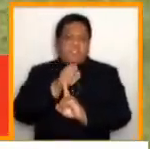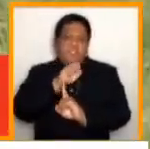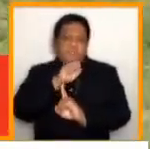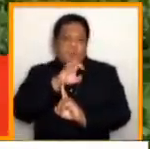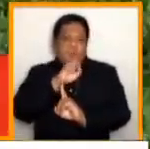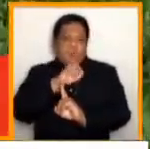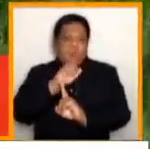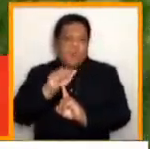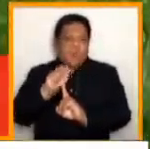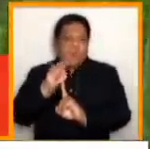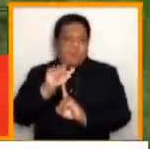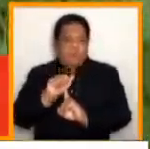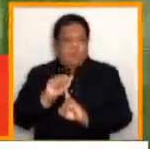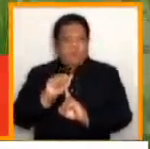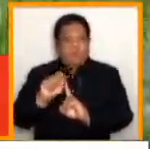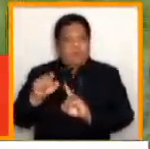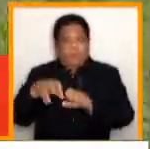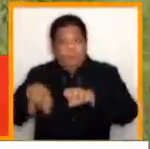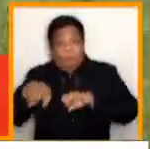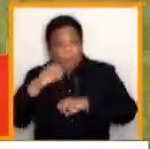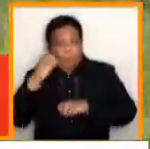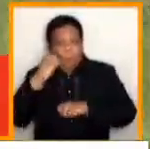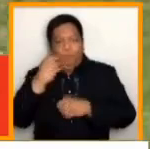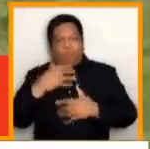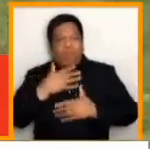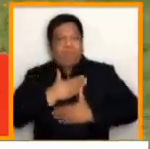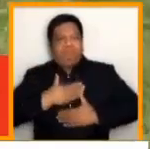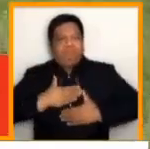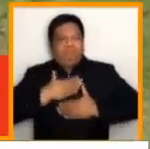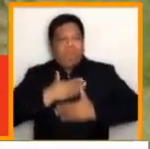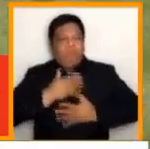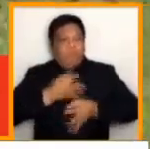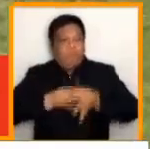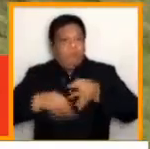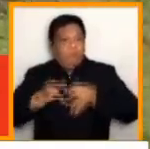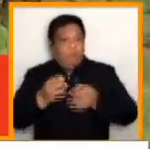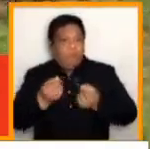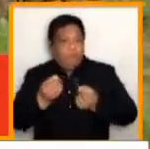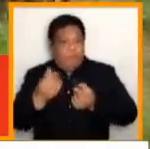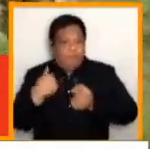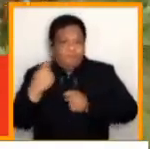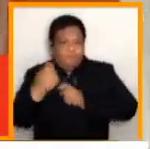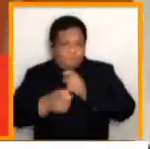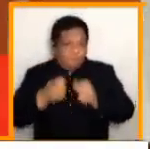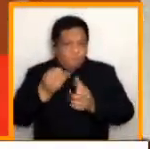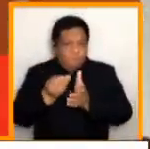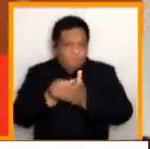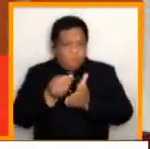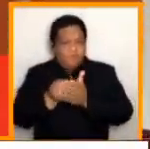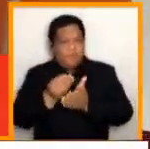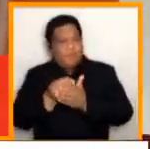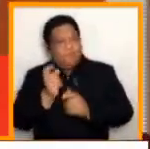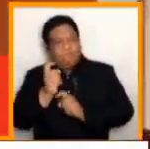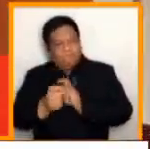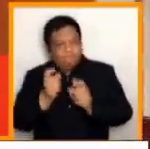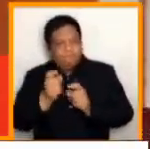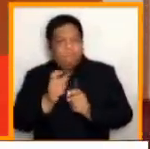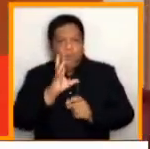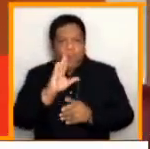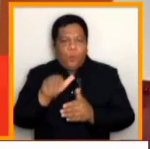mga kapitbahay. At bilang kapalit, nagbibigay ng konting donasyon kay Granny Anya ang kanyang mga tinutulungan.